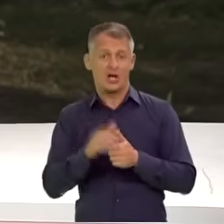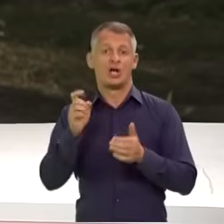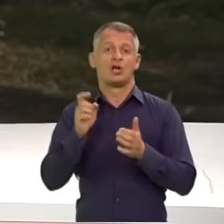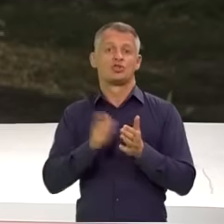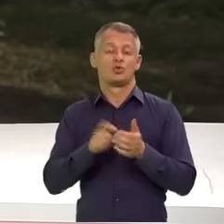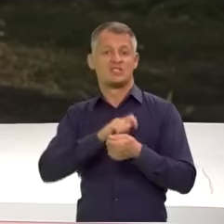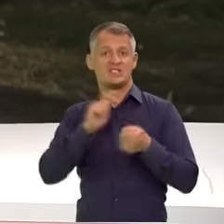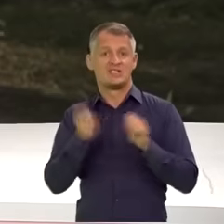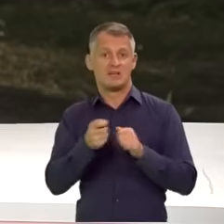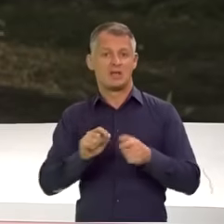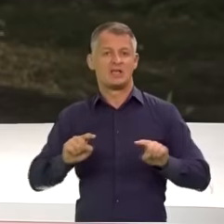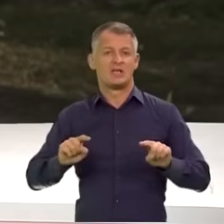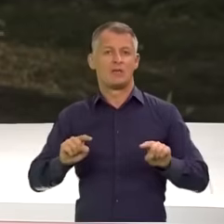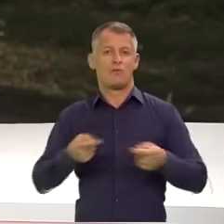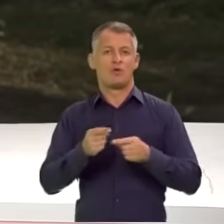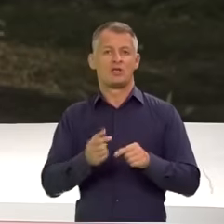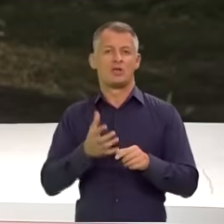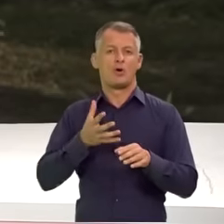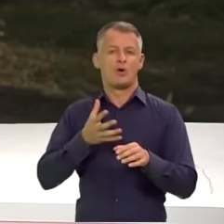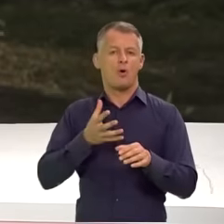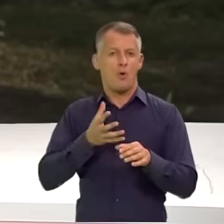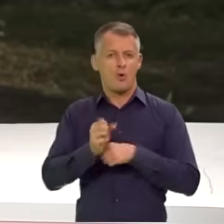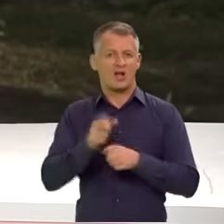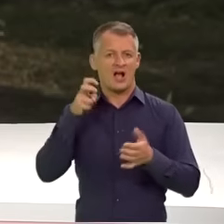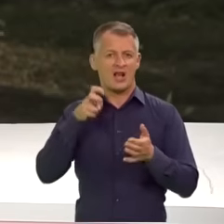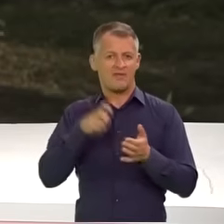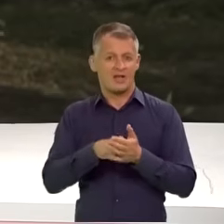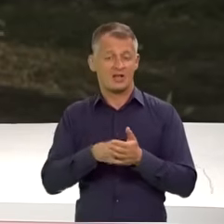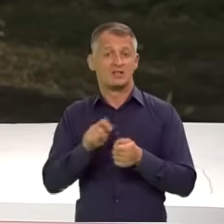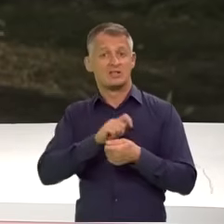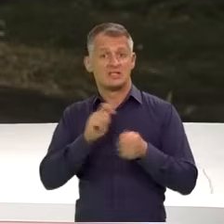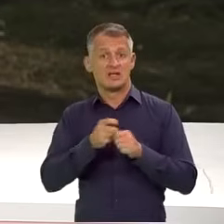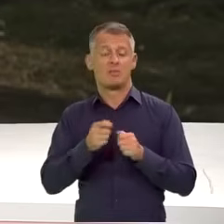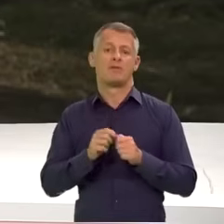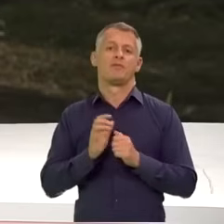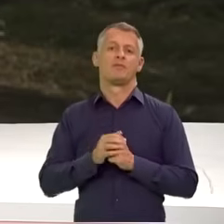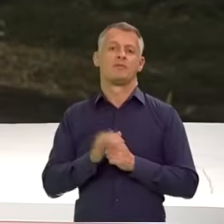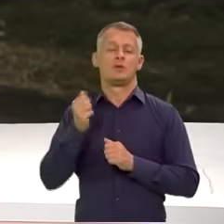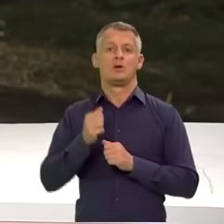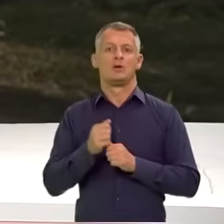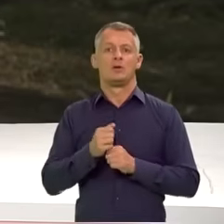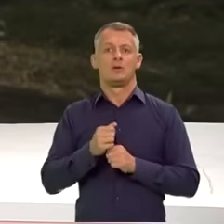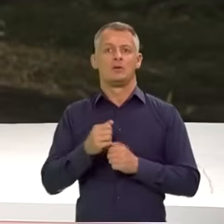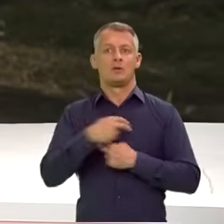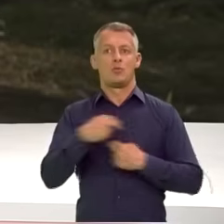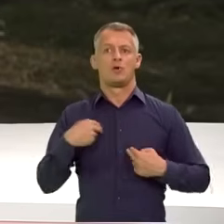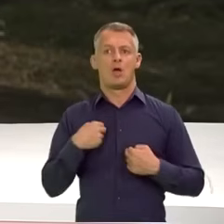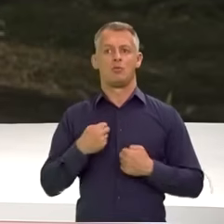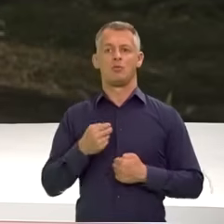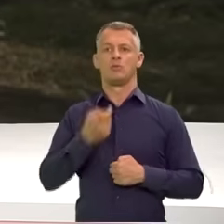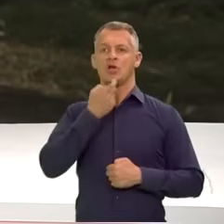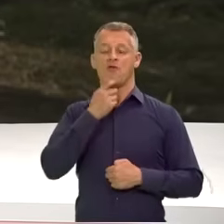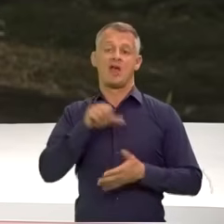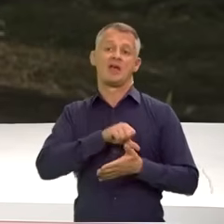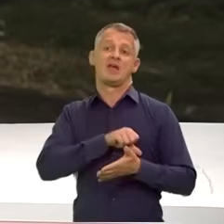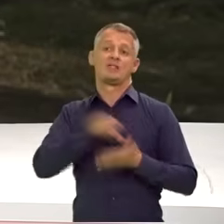schimbarea încadrării din tentativă de omor calificat în tentativă de omor. Curtea de apel Craiova i-a respins însă aceste două cereri. Atenție, urmează